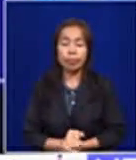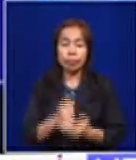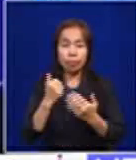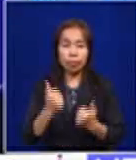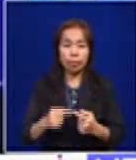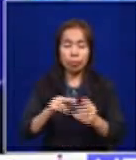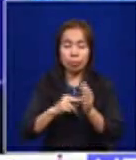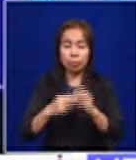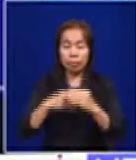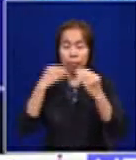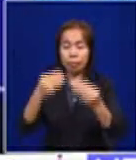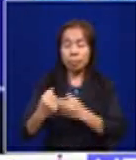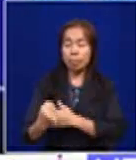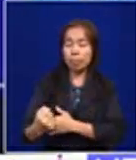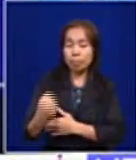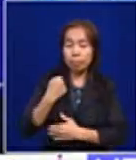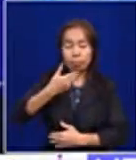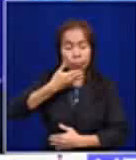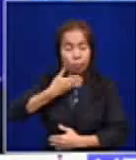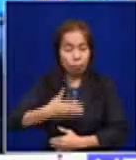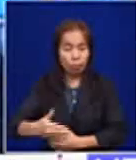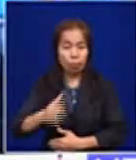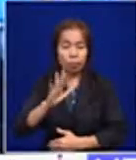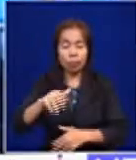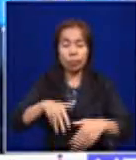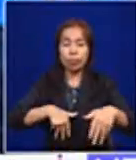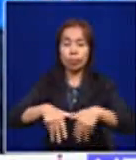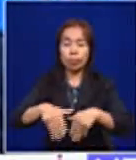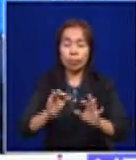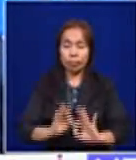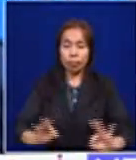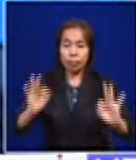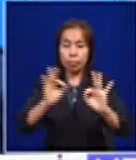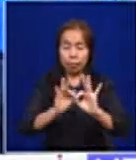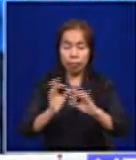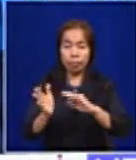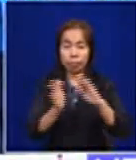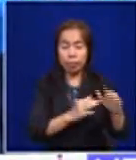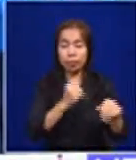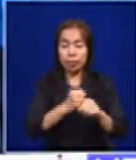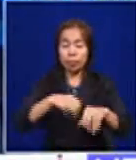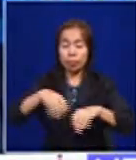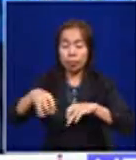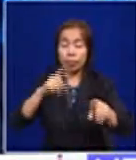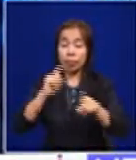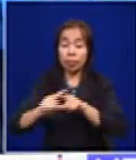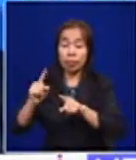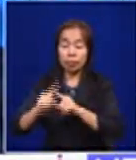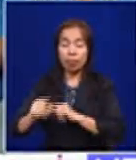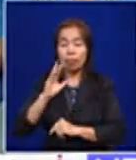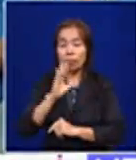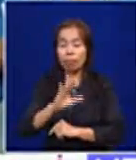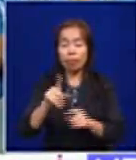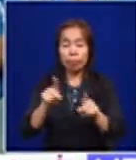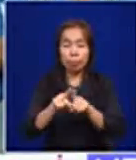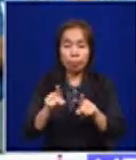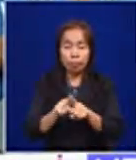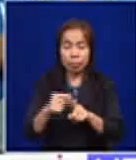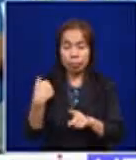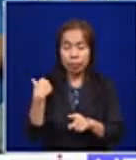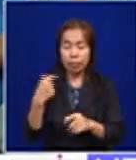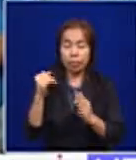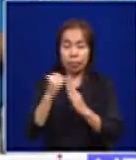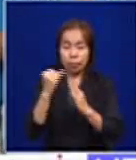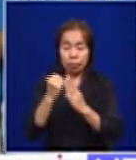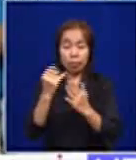พื่อความมั่งคั่งมั่นคงยั่งยืนของชุมชนและเพื่อให้การดำเนินงานเป็นไปตามวัตถุประสงค์ของรัฐบาลจังหวัดกาญ